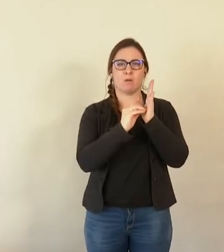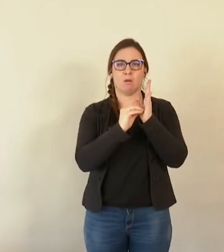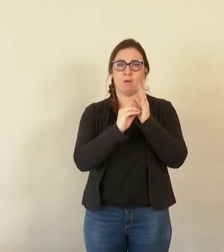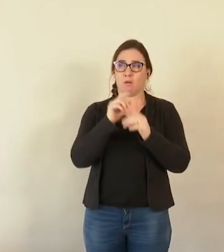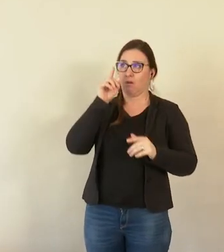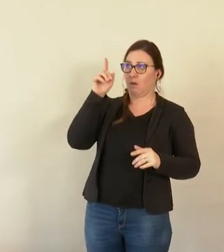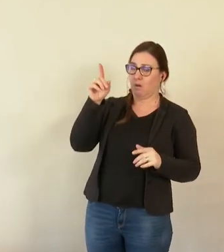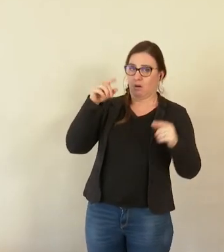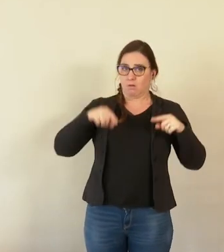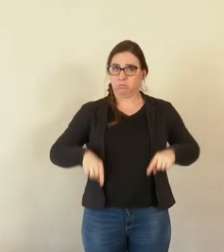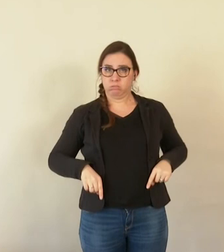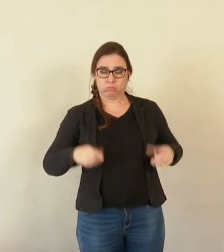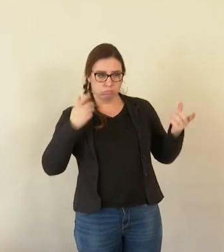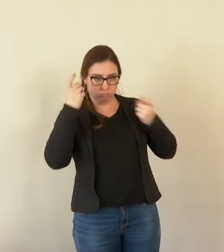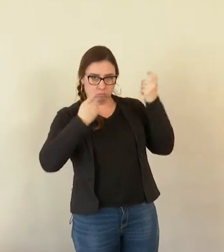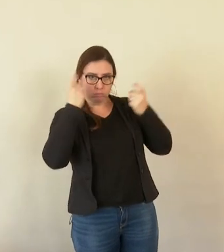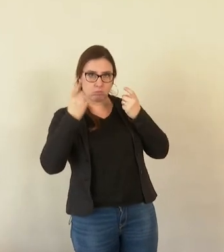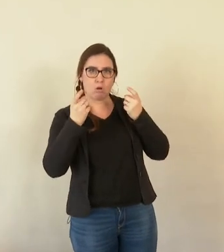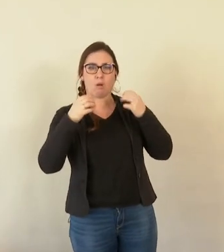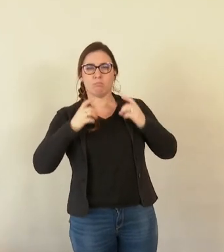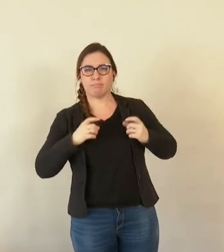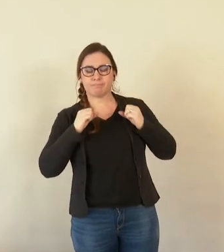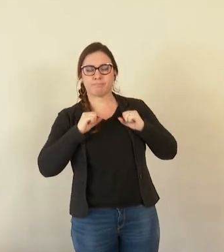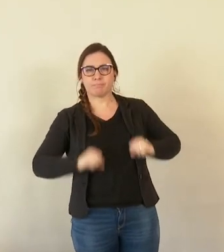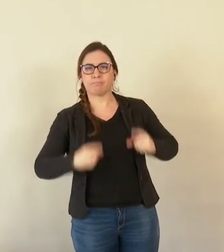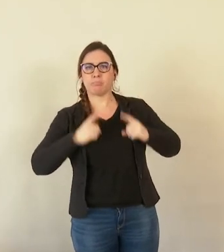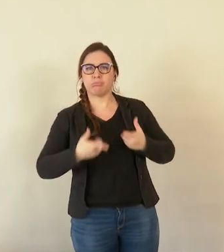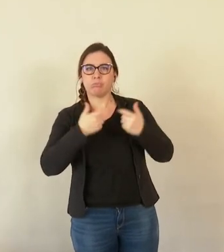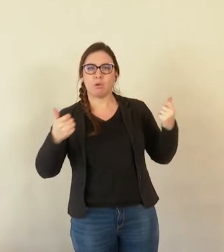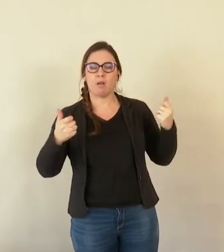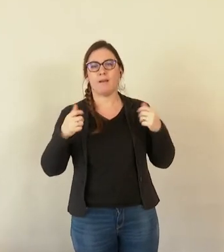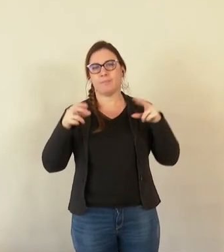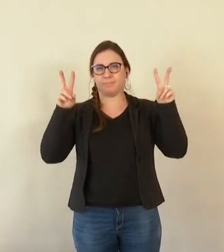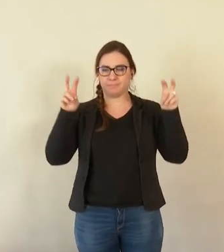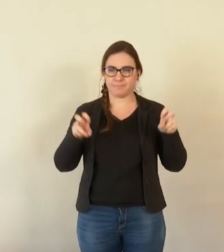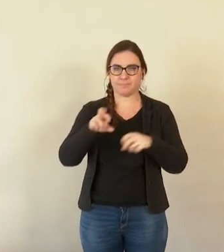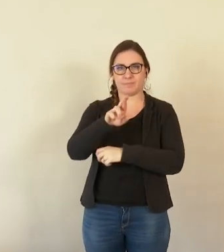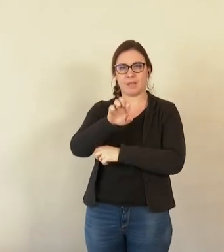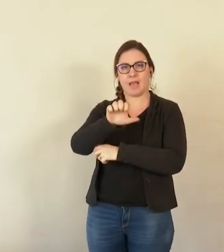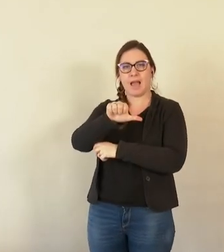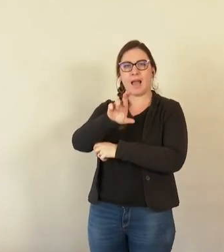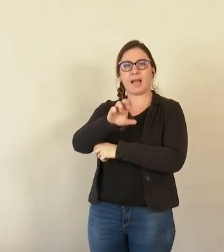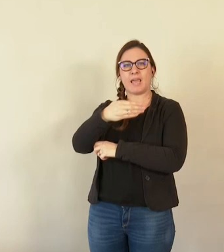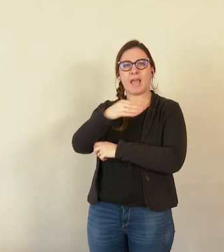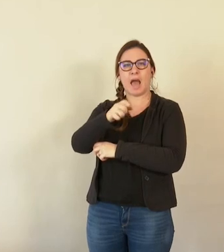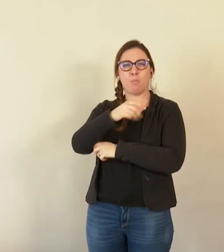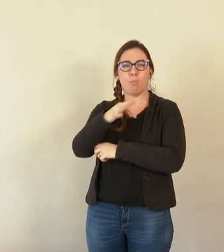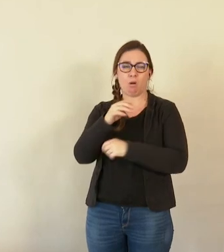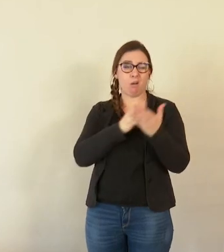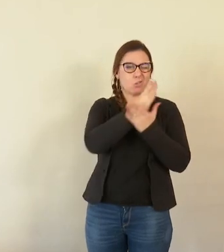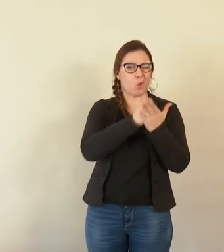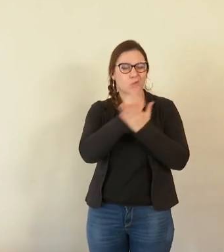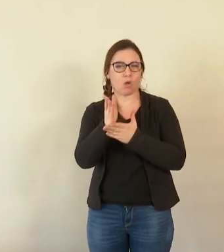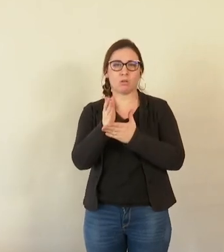l'exécutif lui parle de réarmement réarmement à toutes les sauces y compris réarmement démographique